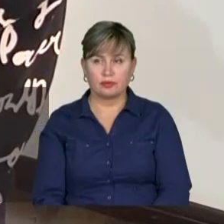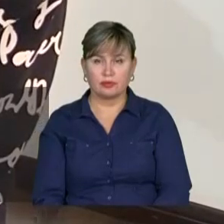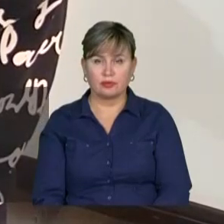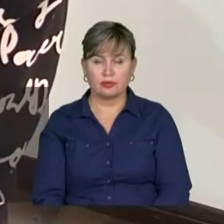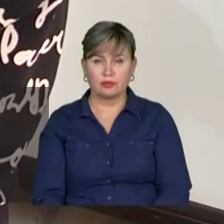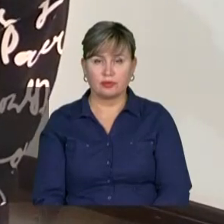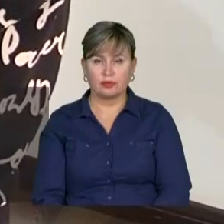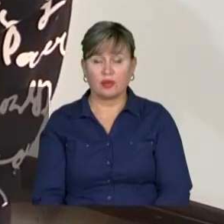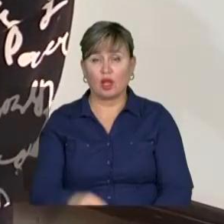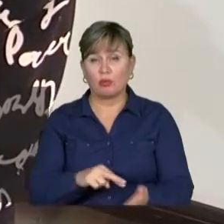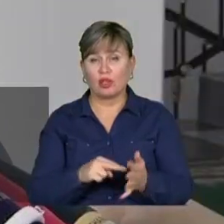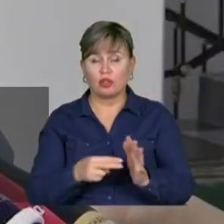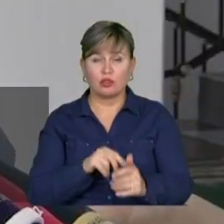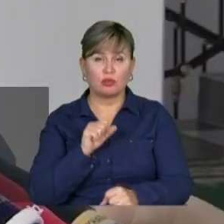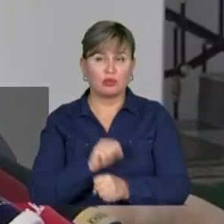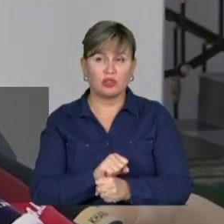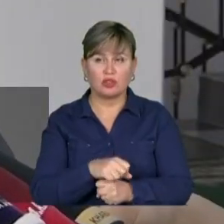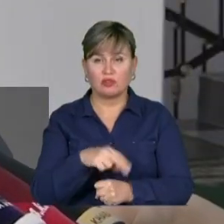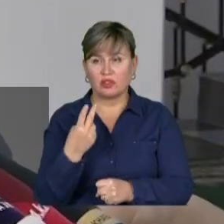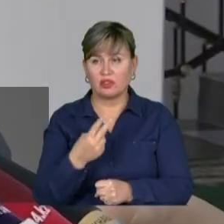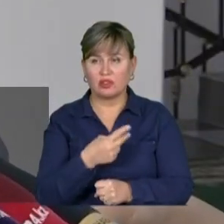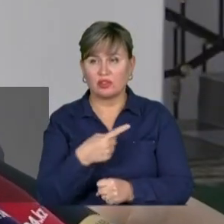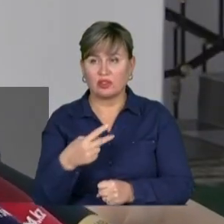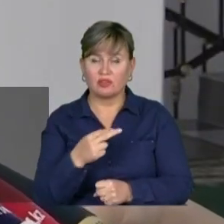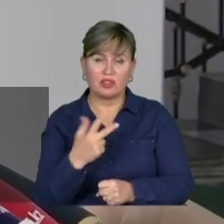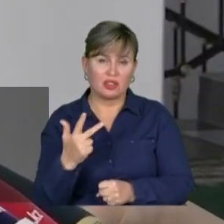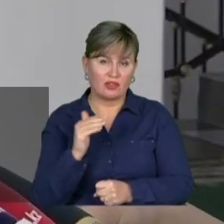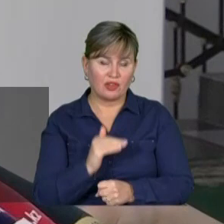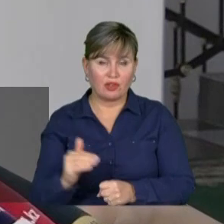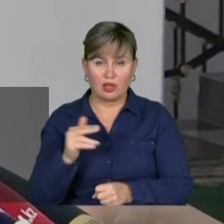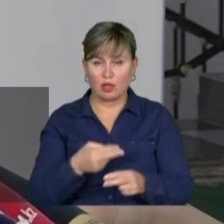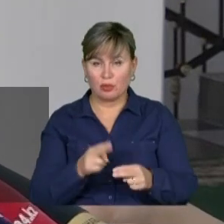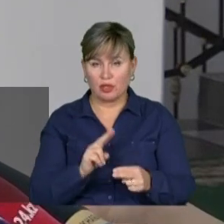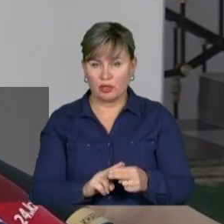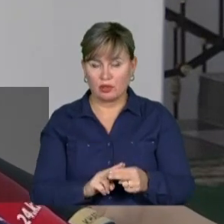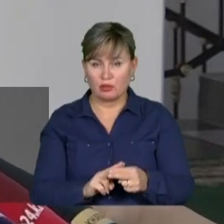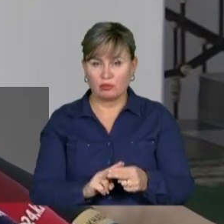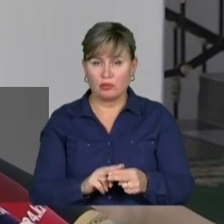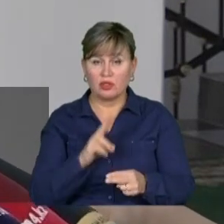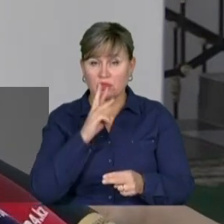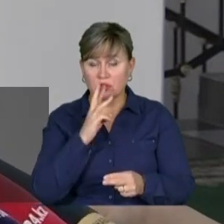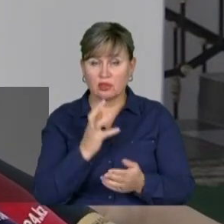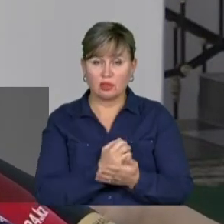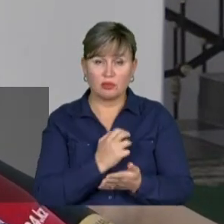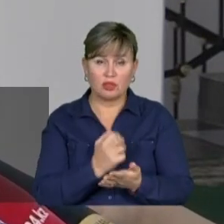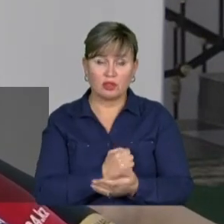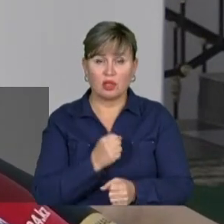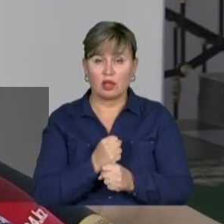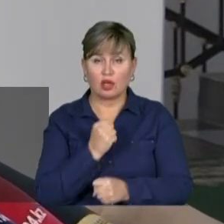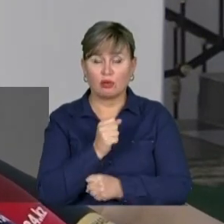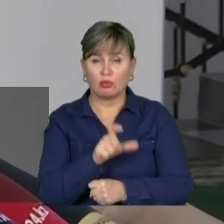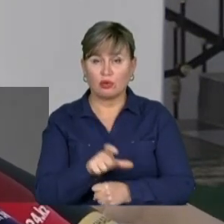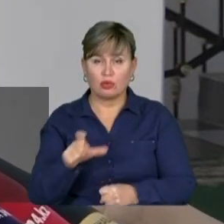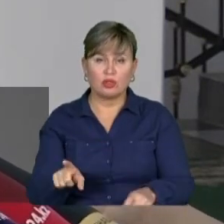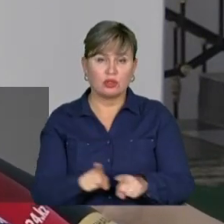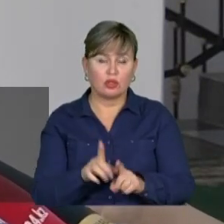Ориентировочно планируется приостановку 22-23 февраля. При этом заработная плата работникам также